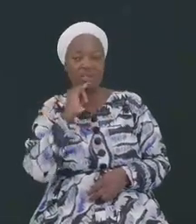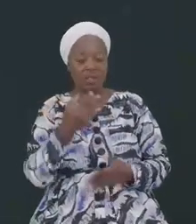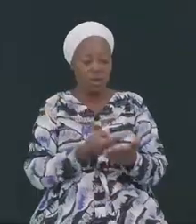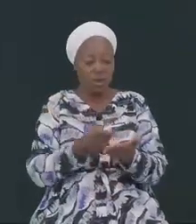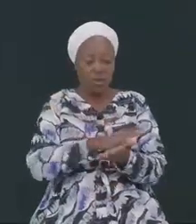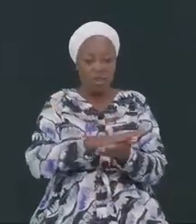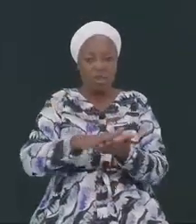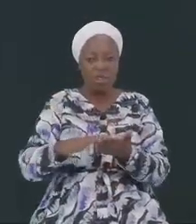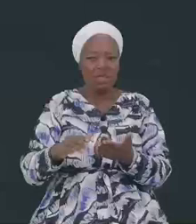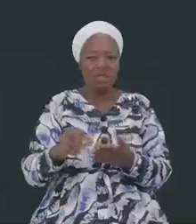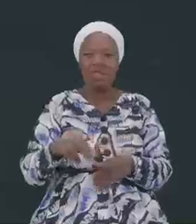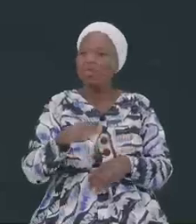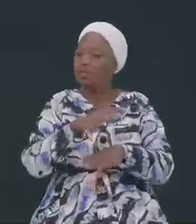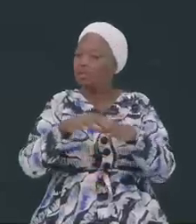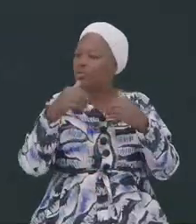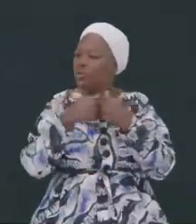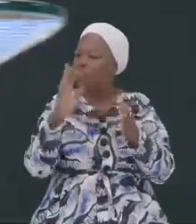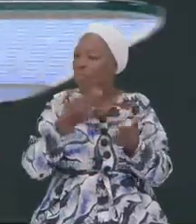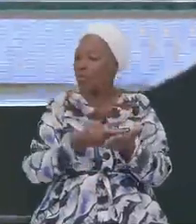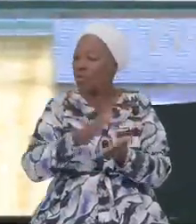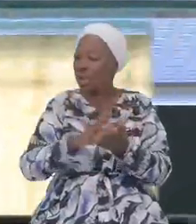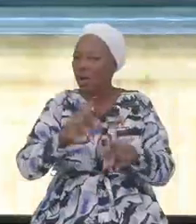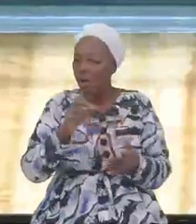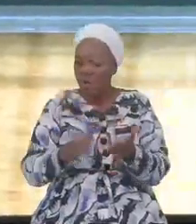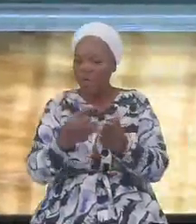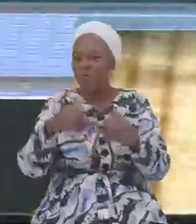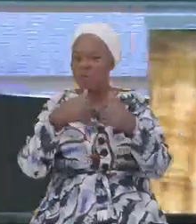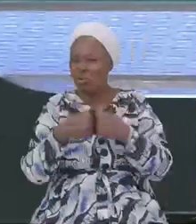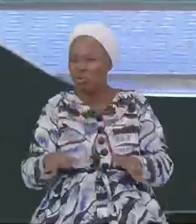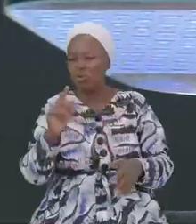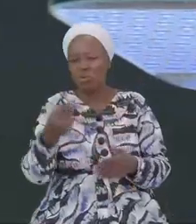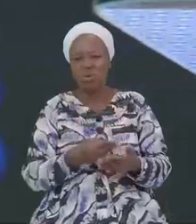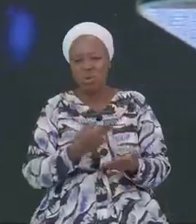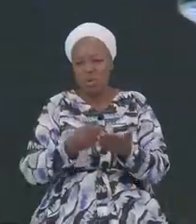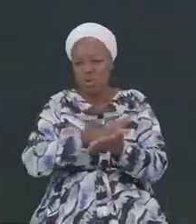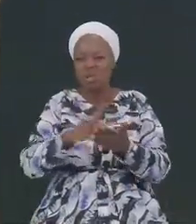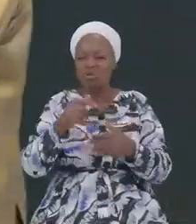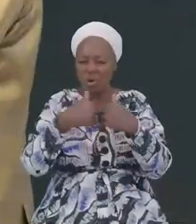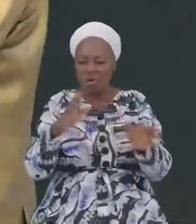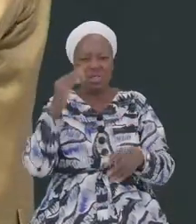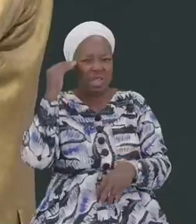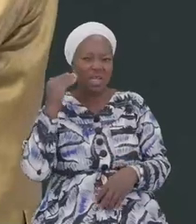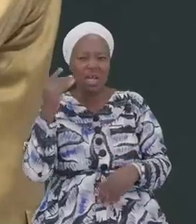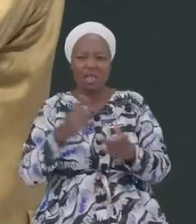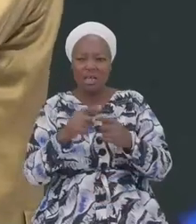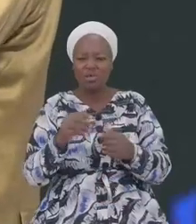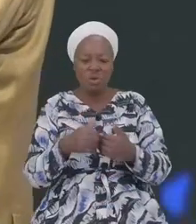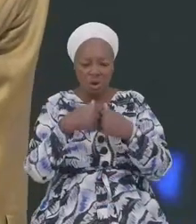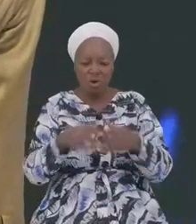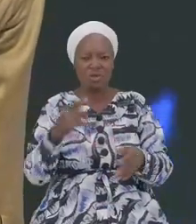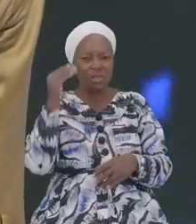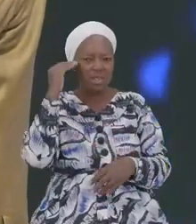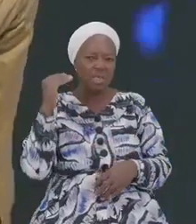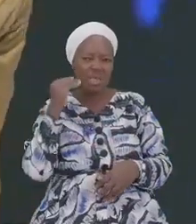la sainteté. Lorsque vous perdez la sainteté, vous avez perdu la tête. Si vous perdez la